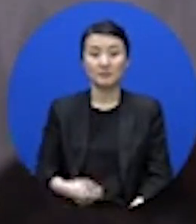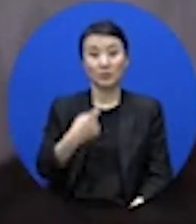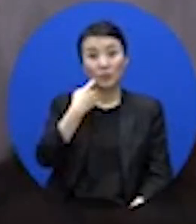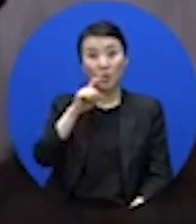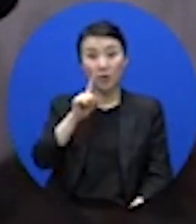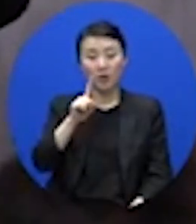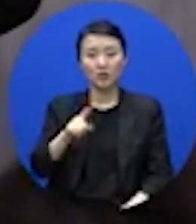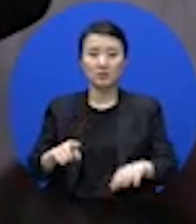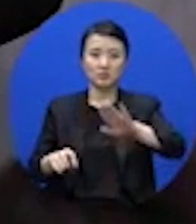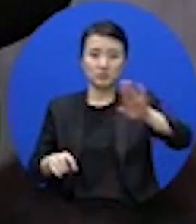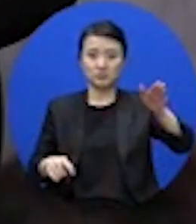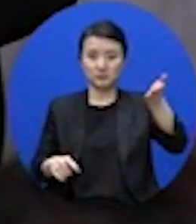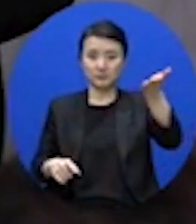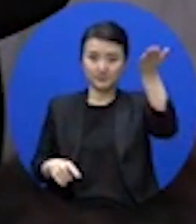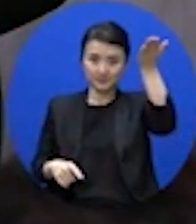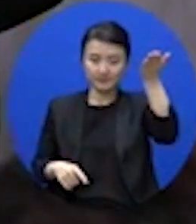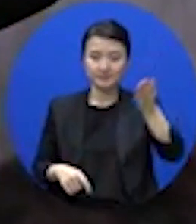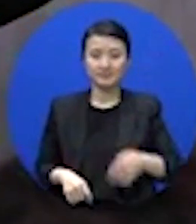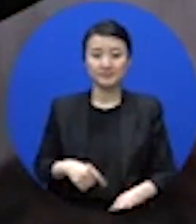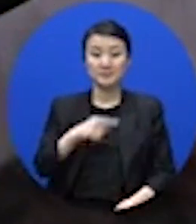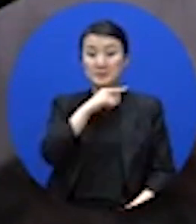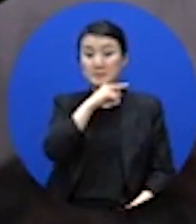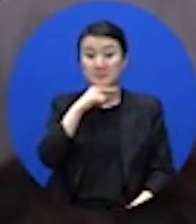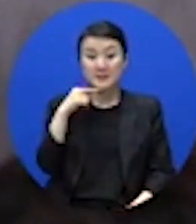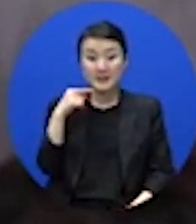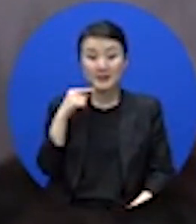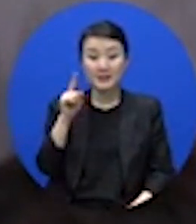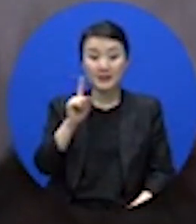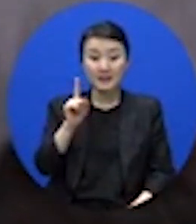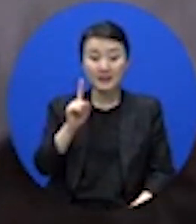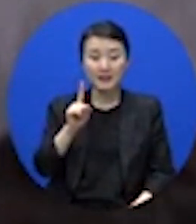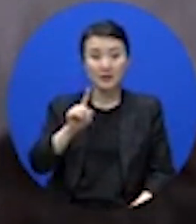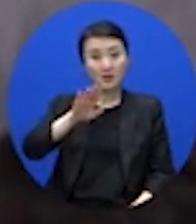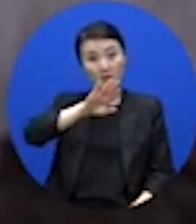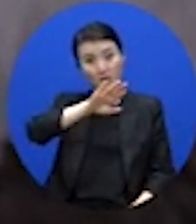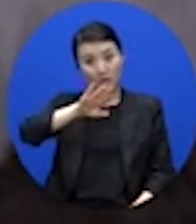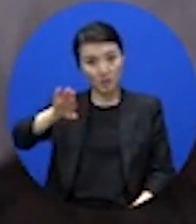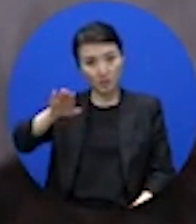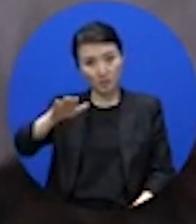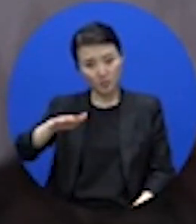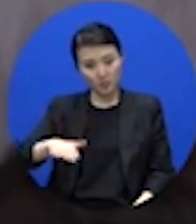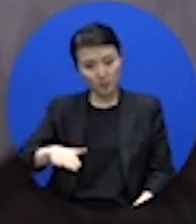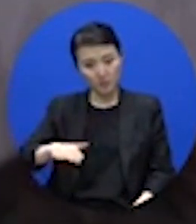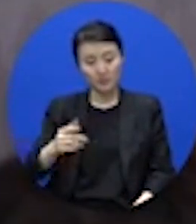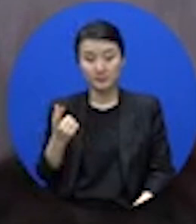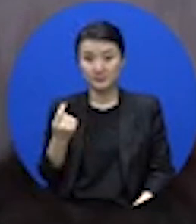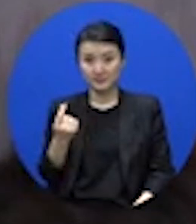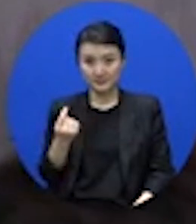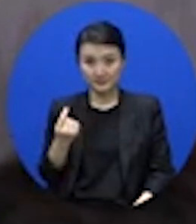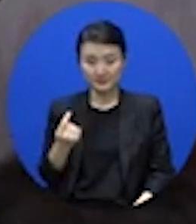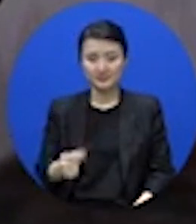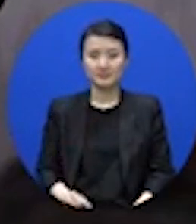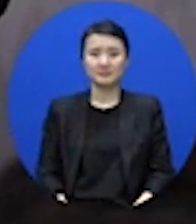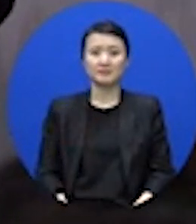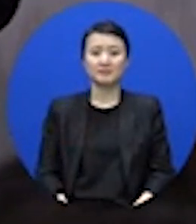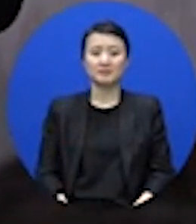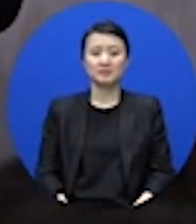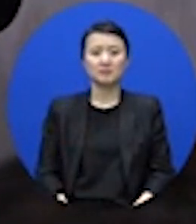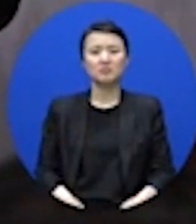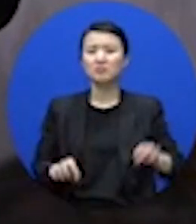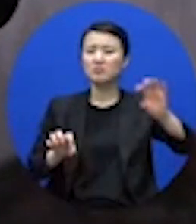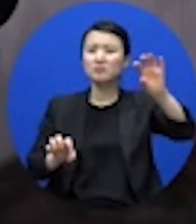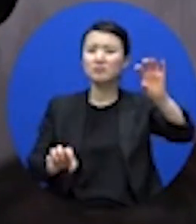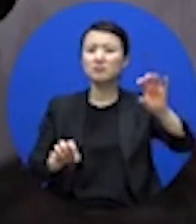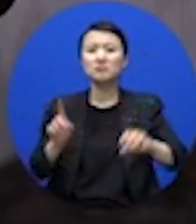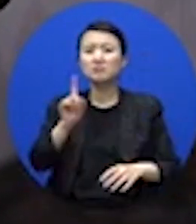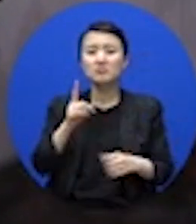상단 좌예요. 그 다음에 빨간색은 약간 오른쪽 아래 부분 중심으로부터 갔죠. 왜 이렇게